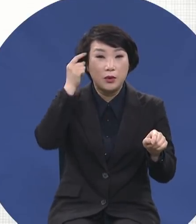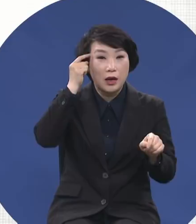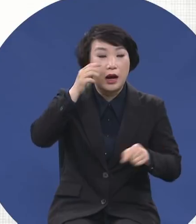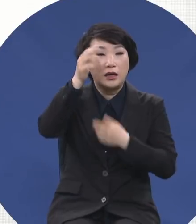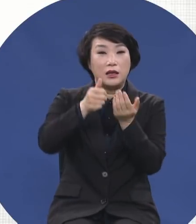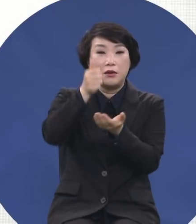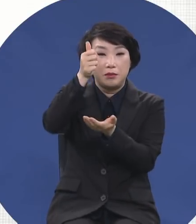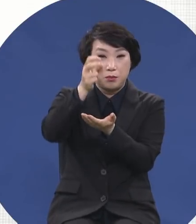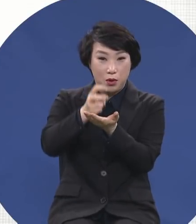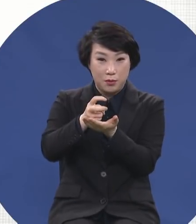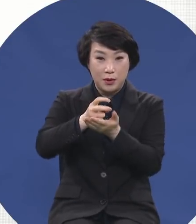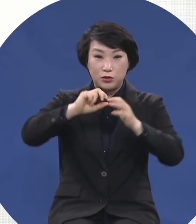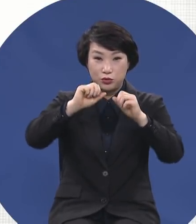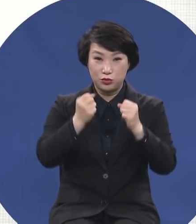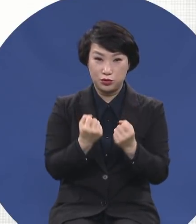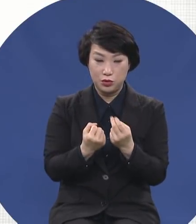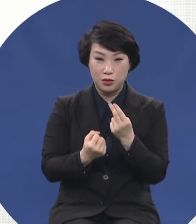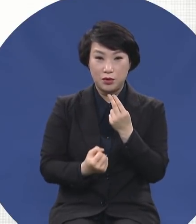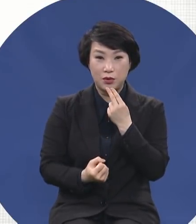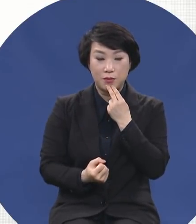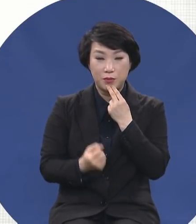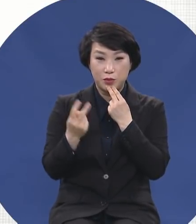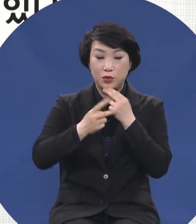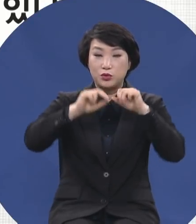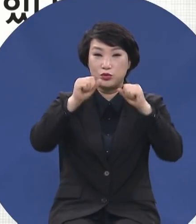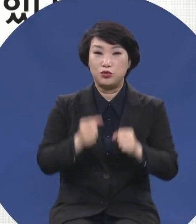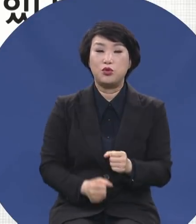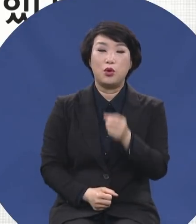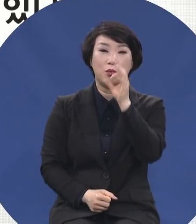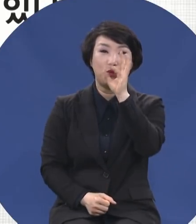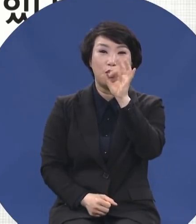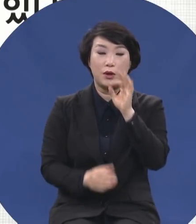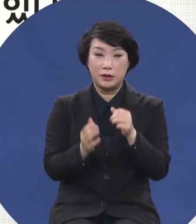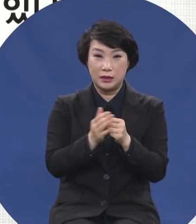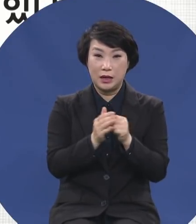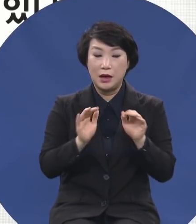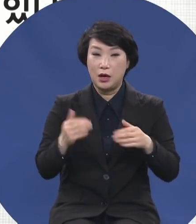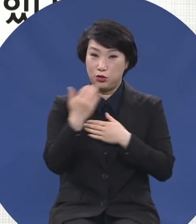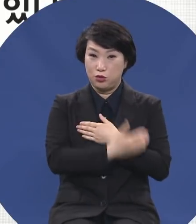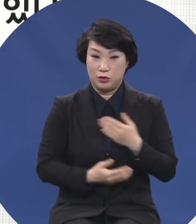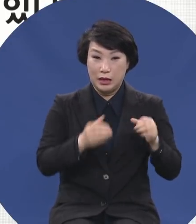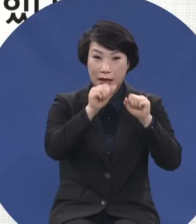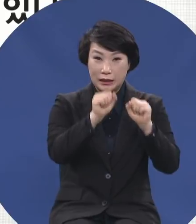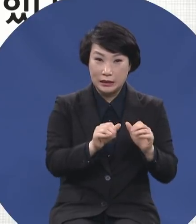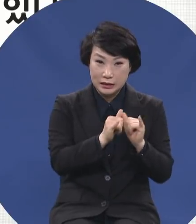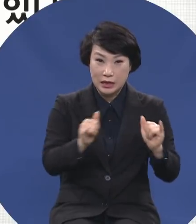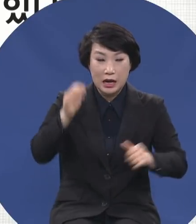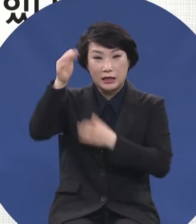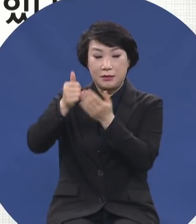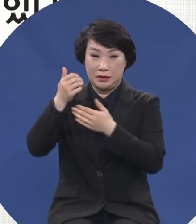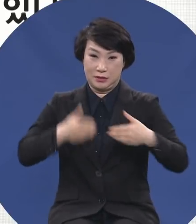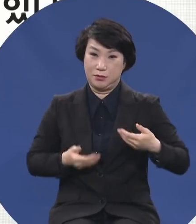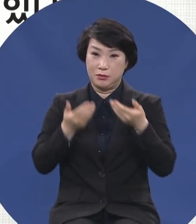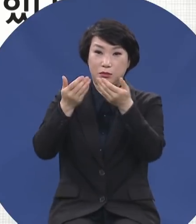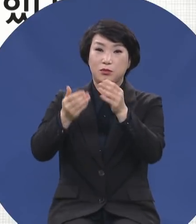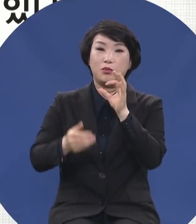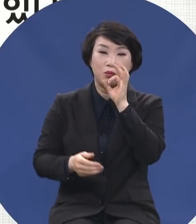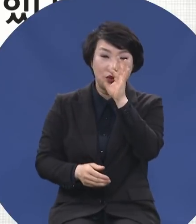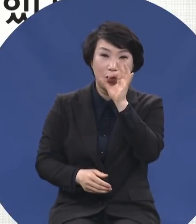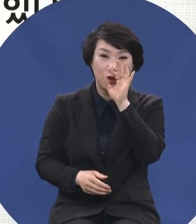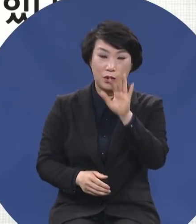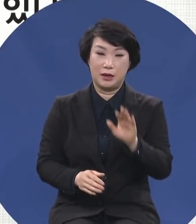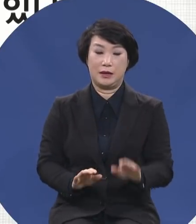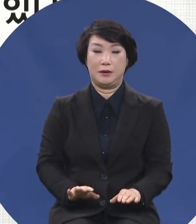이는 하나님의 법에 굴복치 아니할 뿐 아니라 할 수도 없음이라. 육신에 있는 자들은 하나님을 기쁘시게 할 수